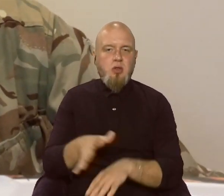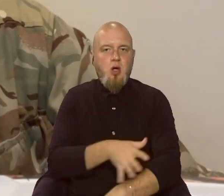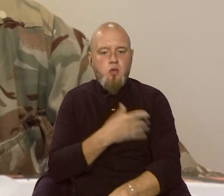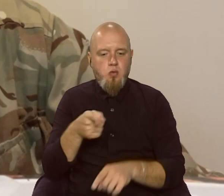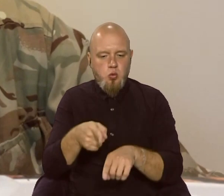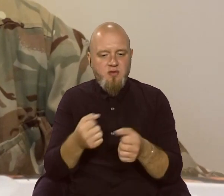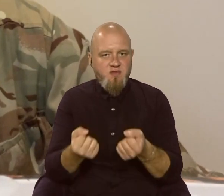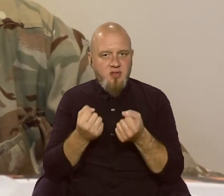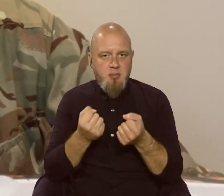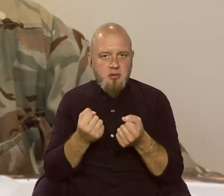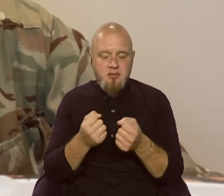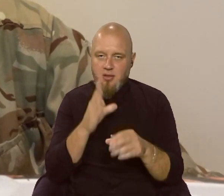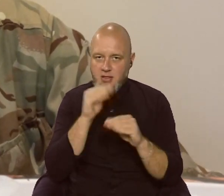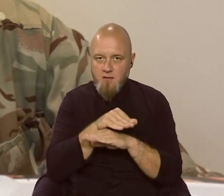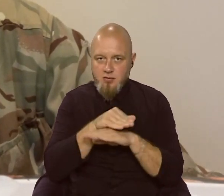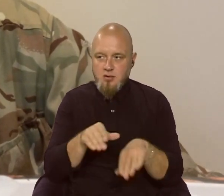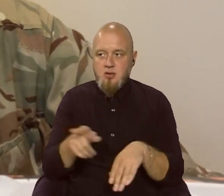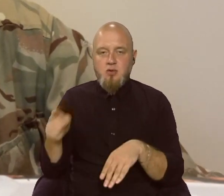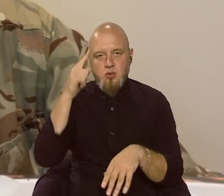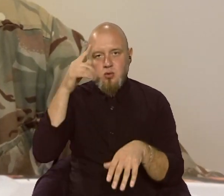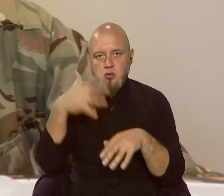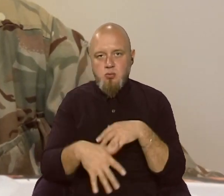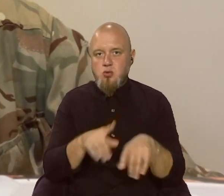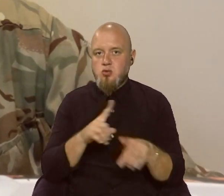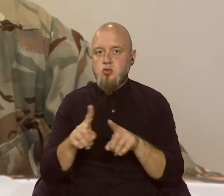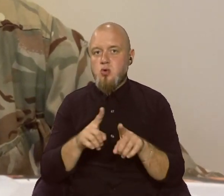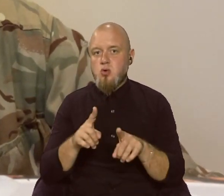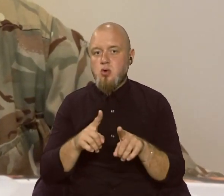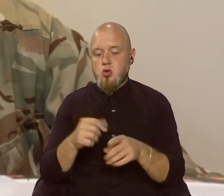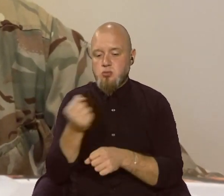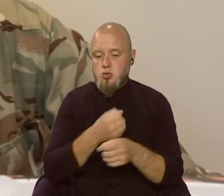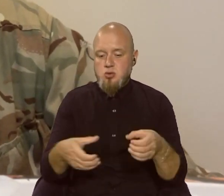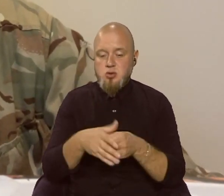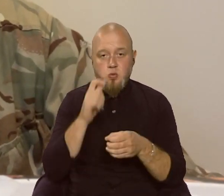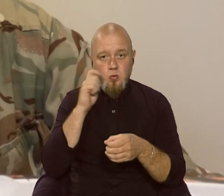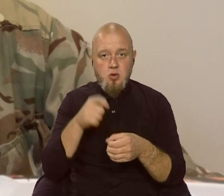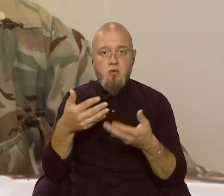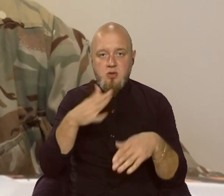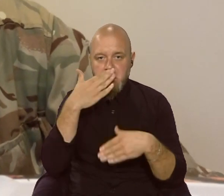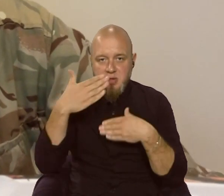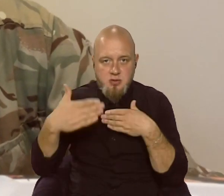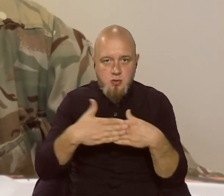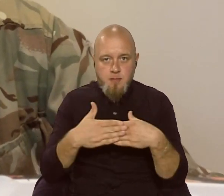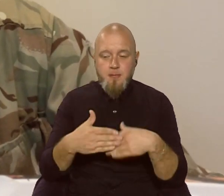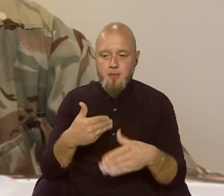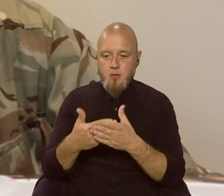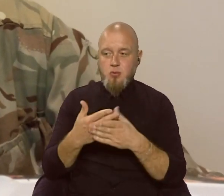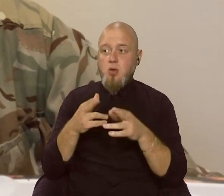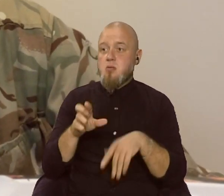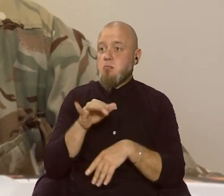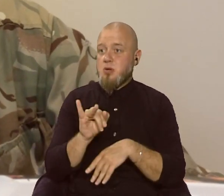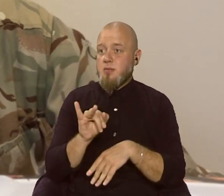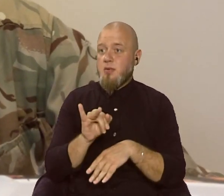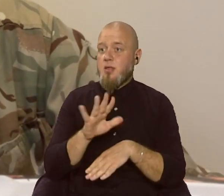тут втриматись не вдасться, вони розуміють, що Збройні Сили України вже близько. Тобто, як би